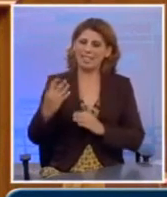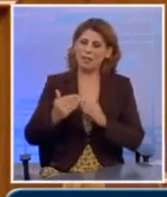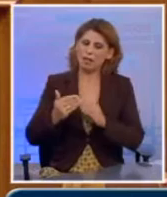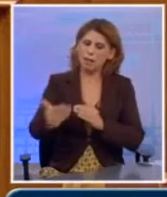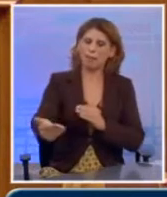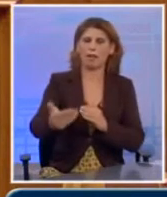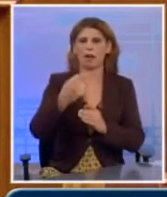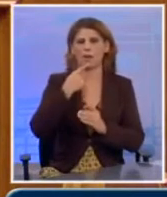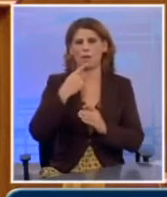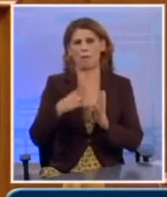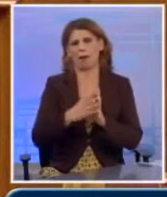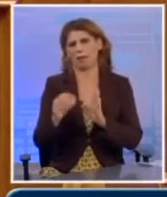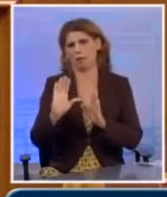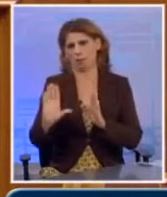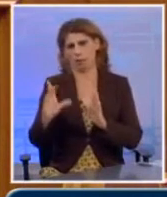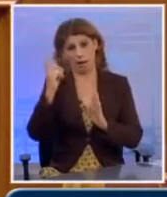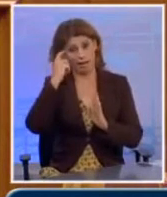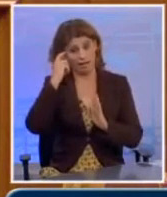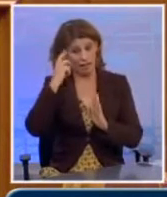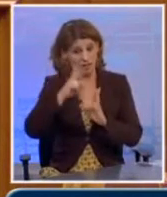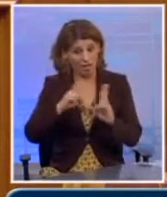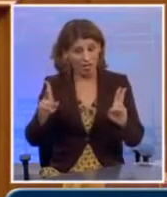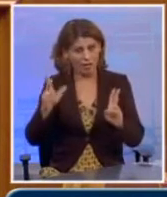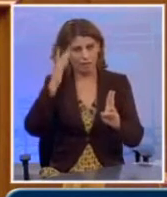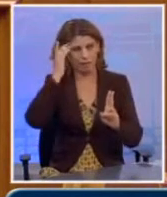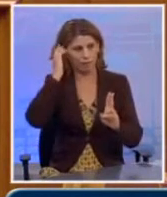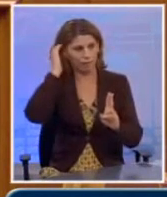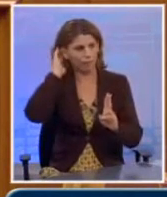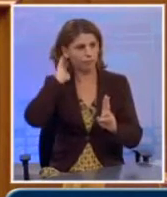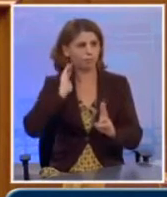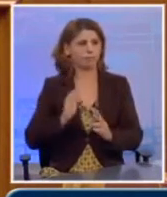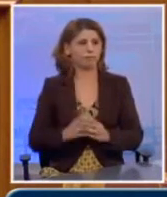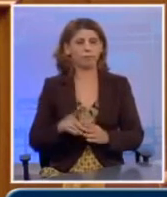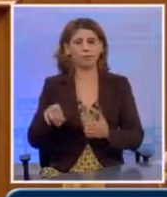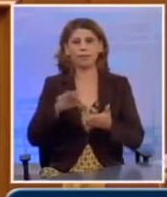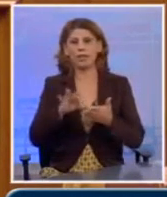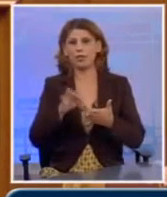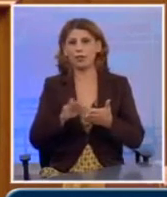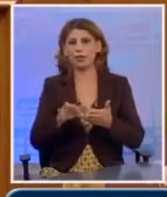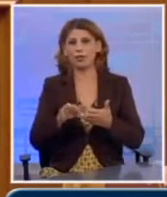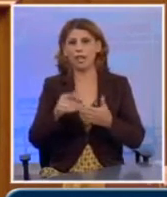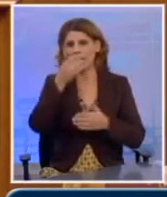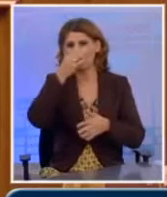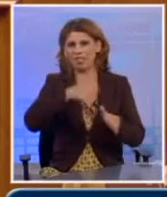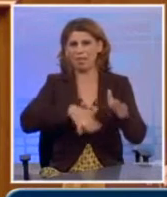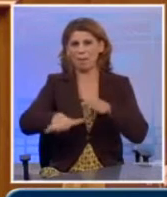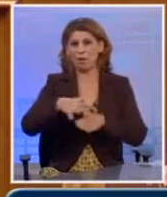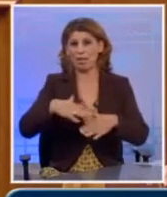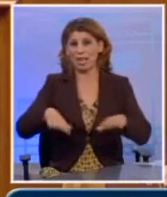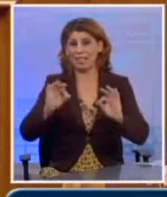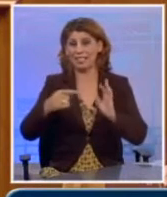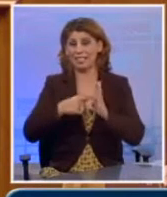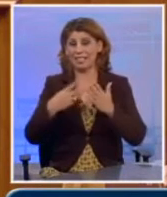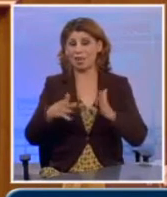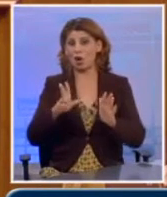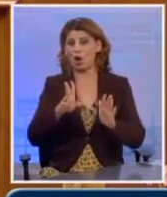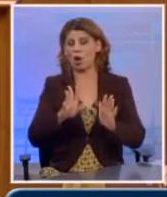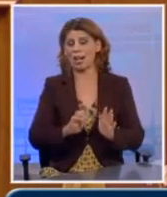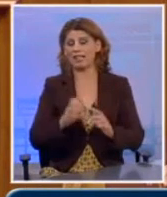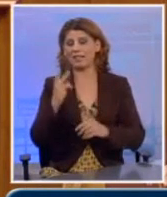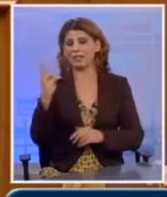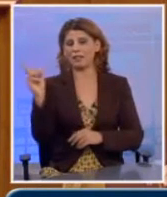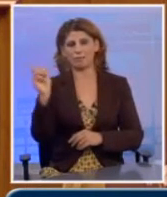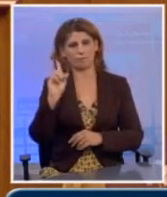μεταπολίτευση. Εδώ θα διορθώσω τον Νίκο τον Παπά, ο οποίος είπε ότι η ιστορία της διαπλοκής αρχίζει το 1993. Όχι, δεν ξεκίνησε το